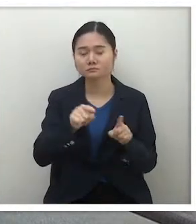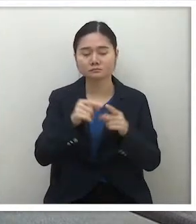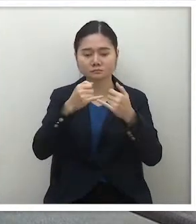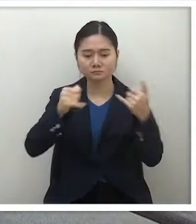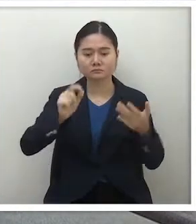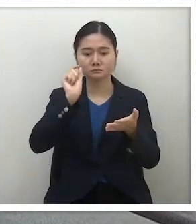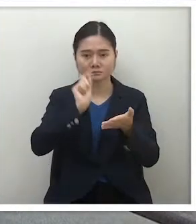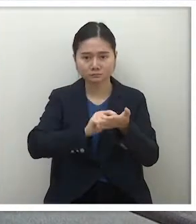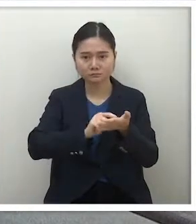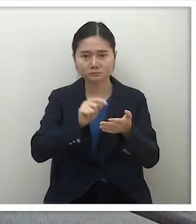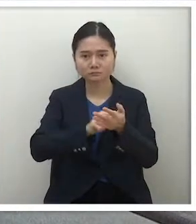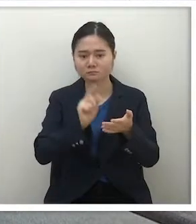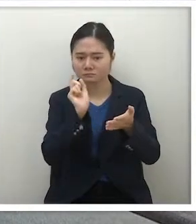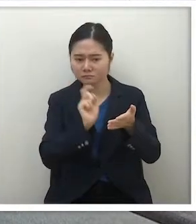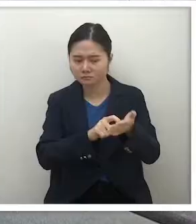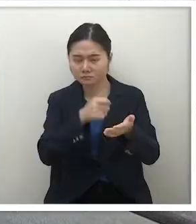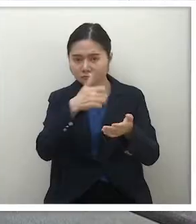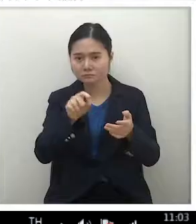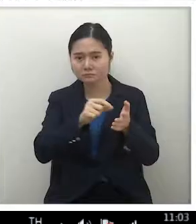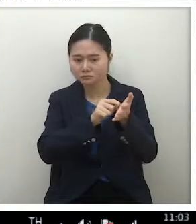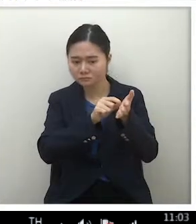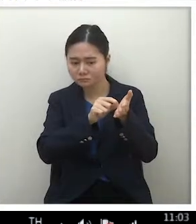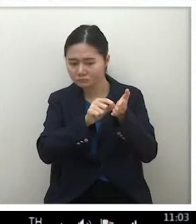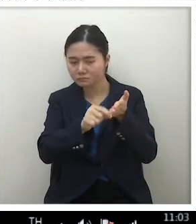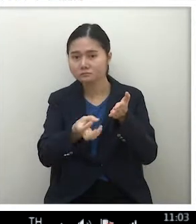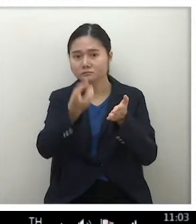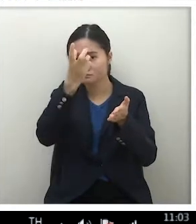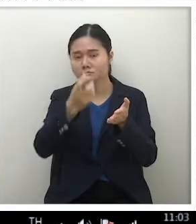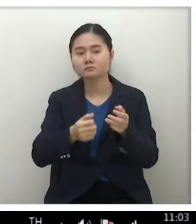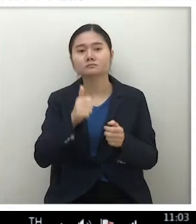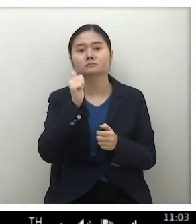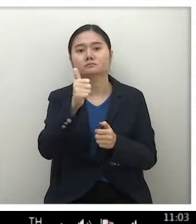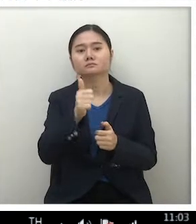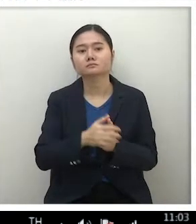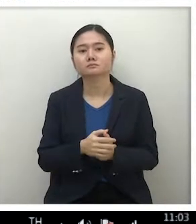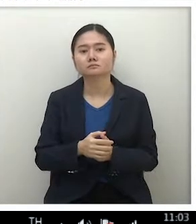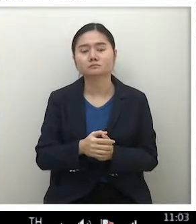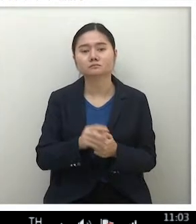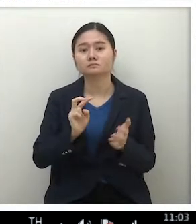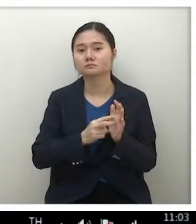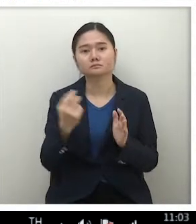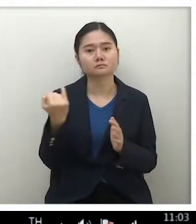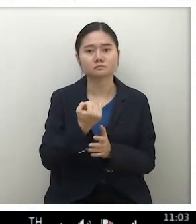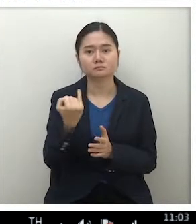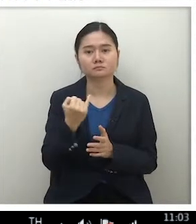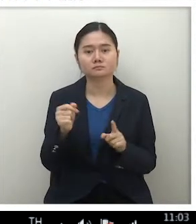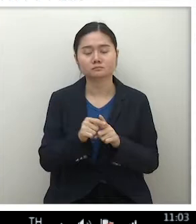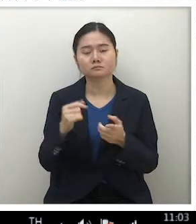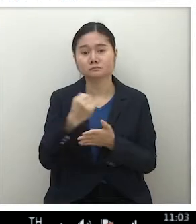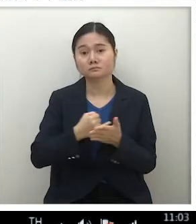ราแตะลงไปเนี่ยมันยังไม่ติดแต่ลากไปสักแป๊บนึงค่อยติดอะไรอย่างเงี้ยอย่างนี้ก็คือมันเด้งมัน